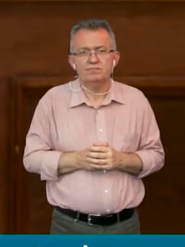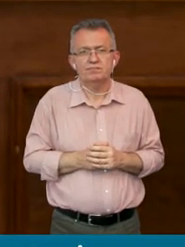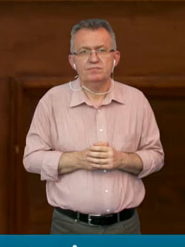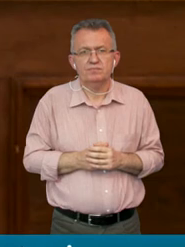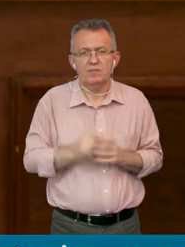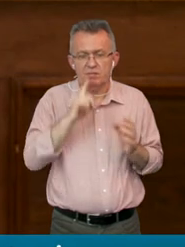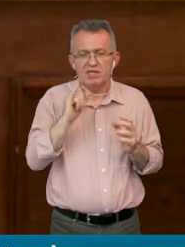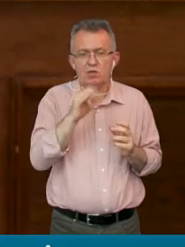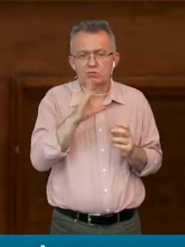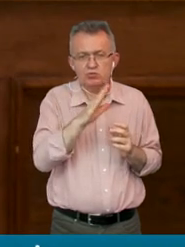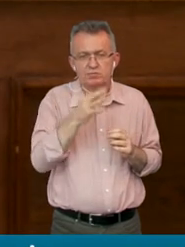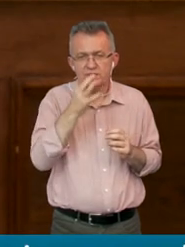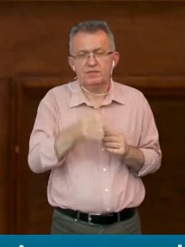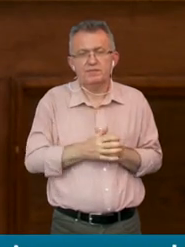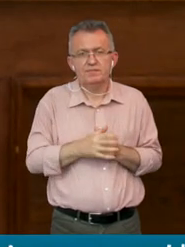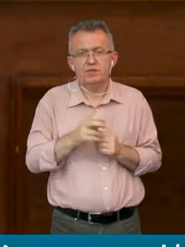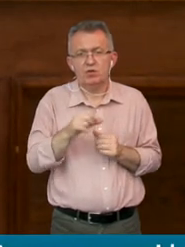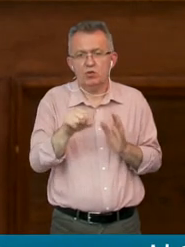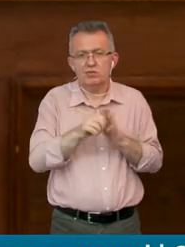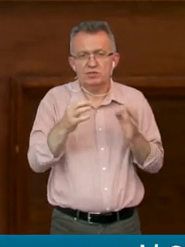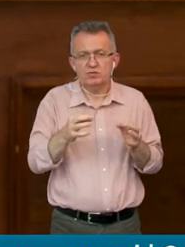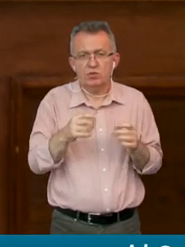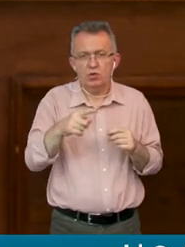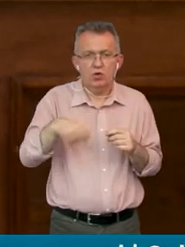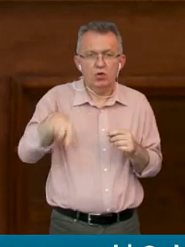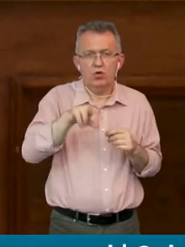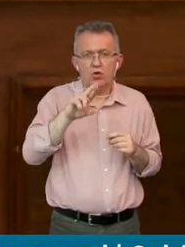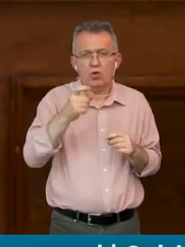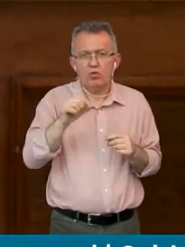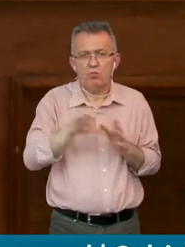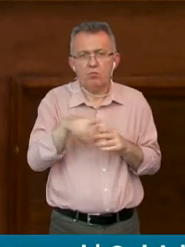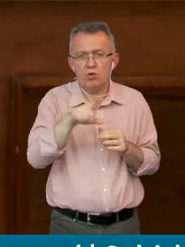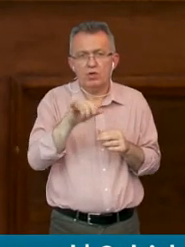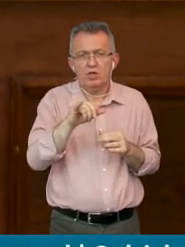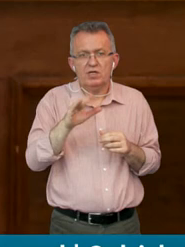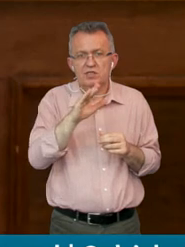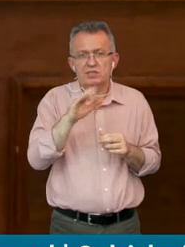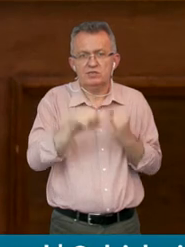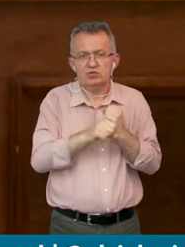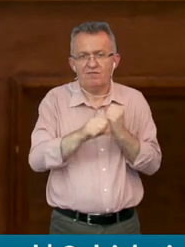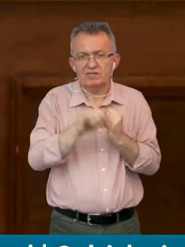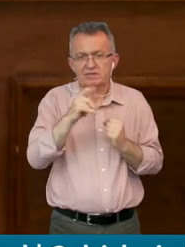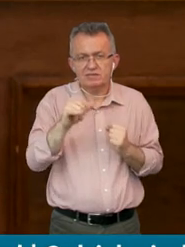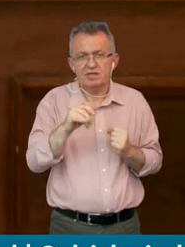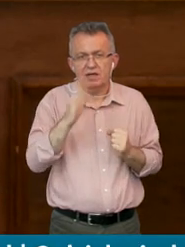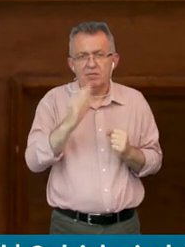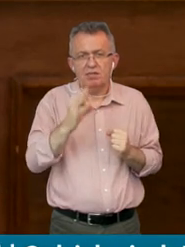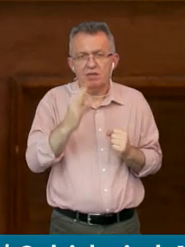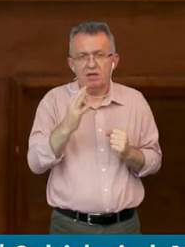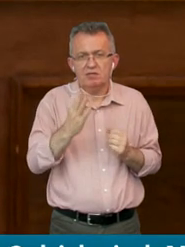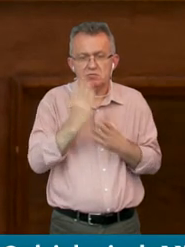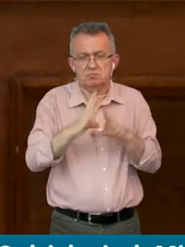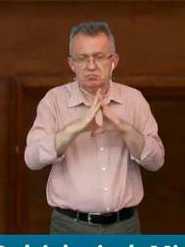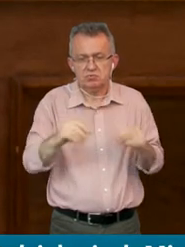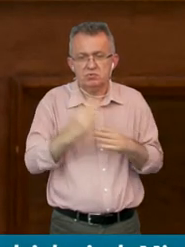Pan Janusz, panie prezydencie, do momentu nadania rondu w Podjuchach imienia Ireny Szewińskiej to prace jakoś postępowały. Od tego momentu nastała cisza